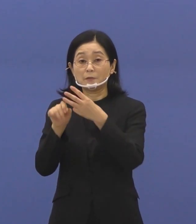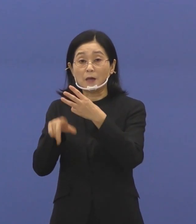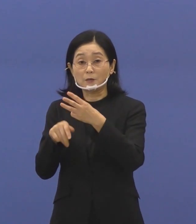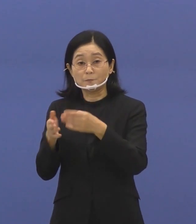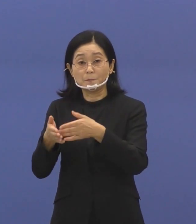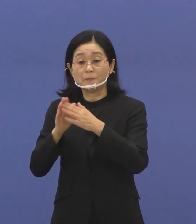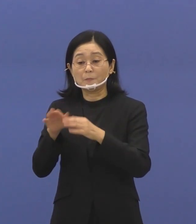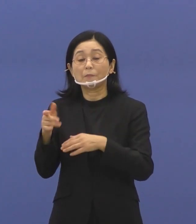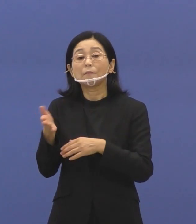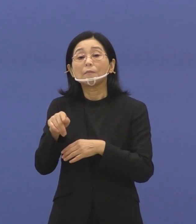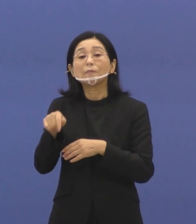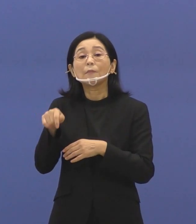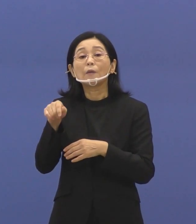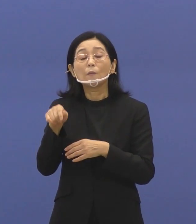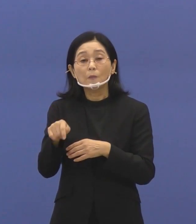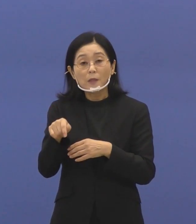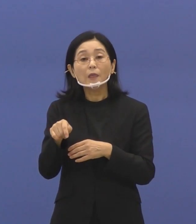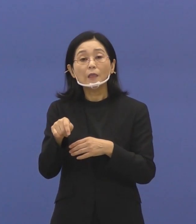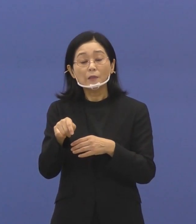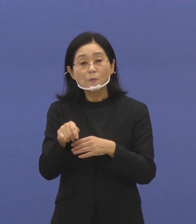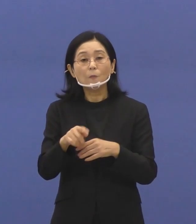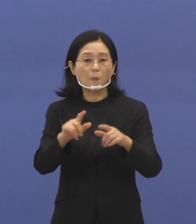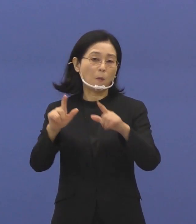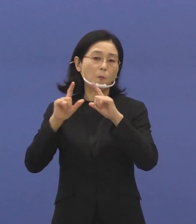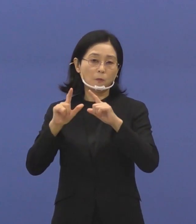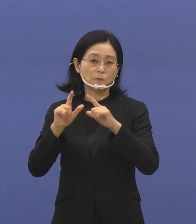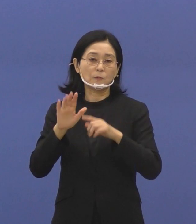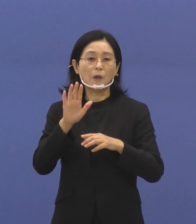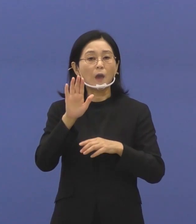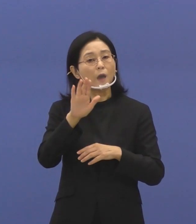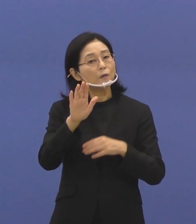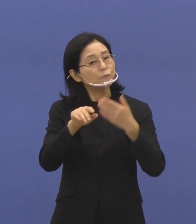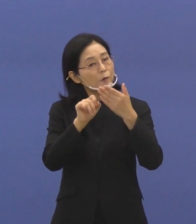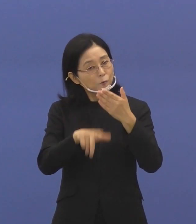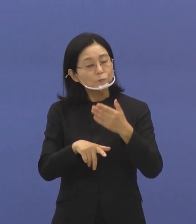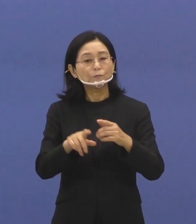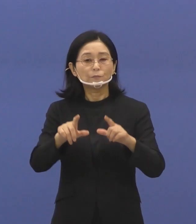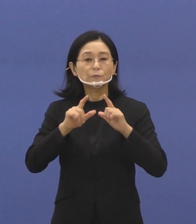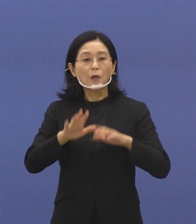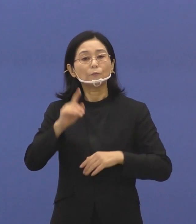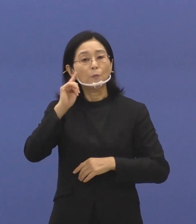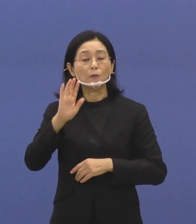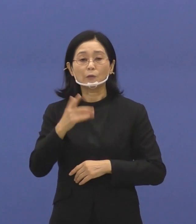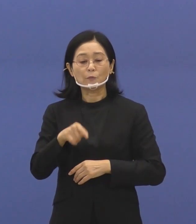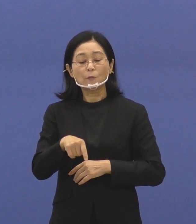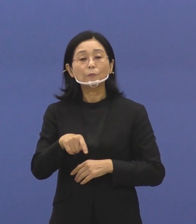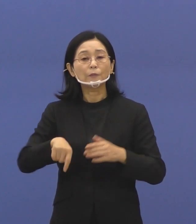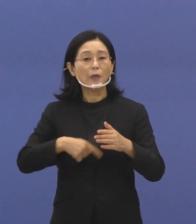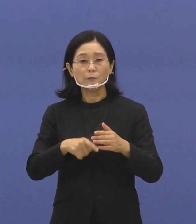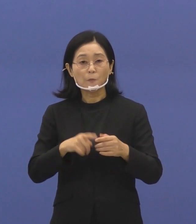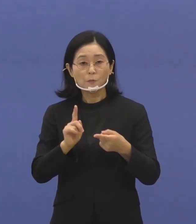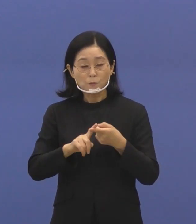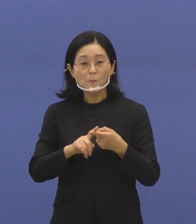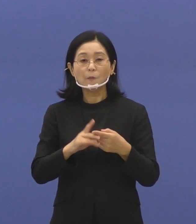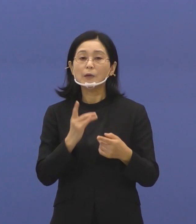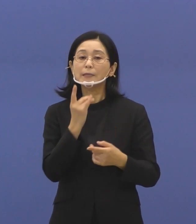この財研究会を立ち上げた意義と、あと報告への期待感を教えてください。 はい、